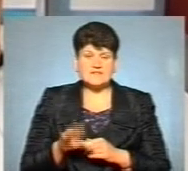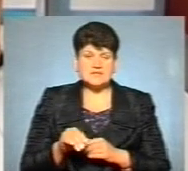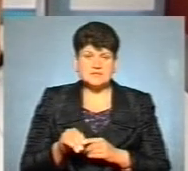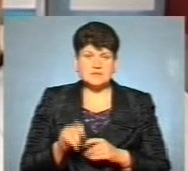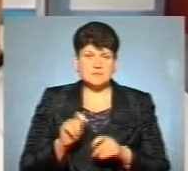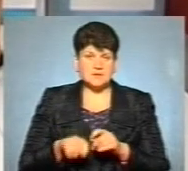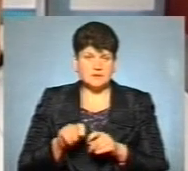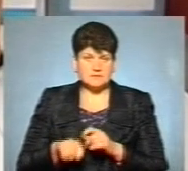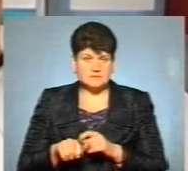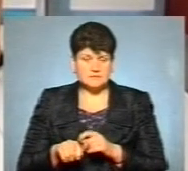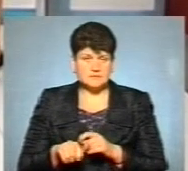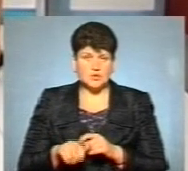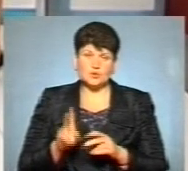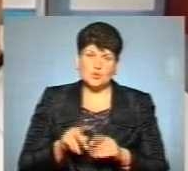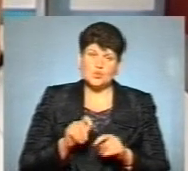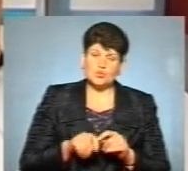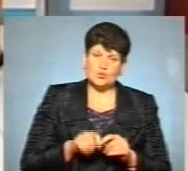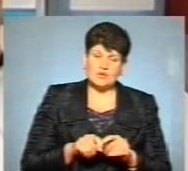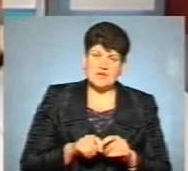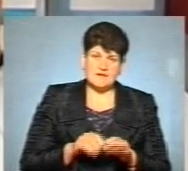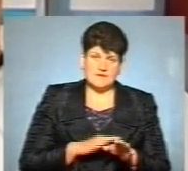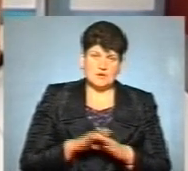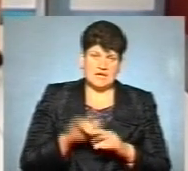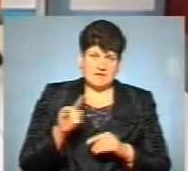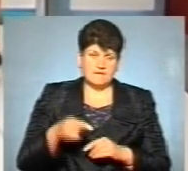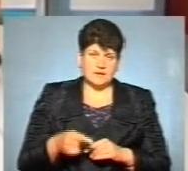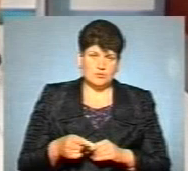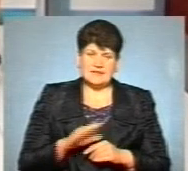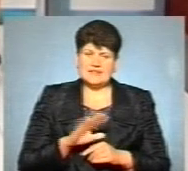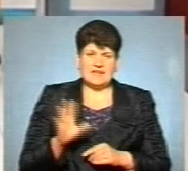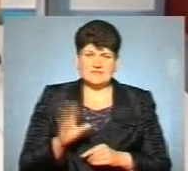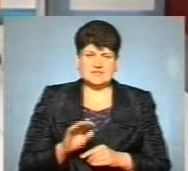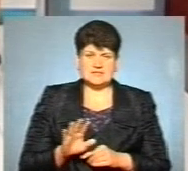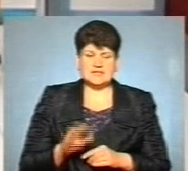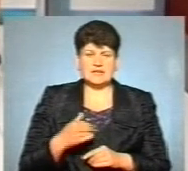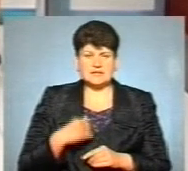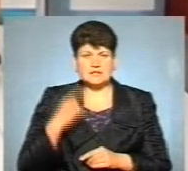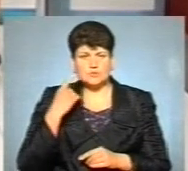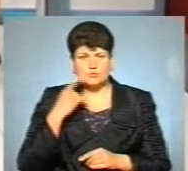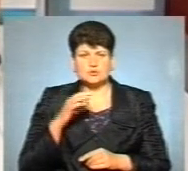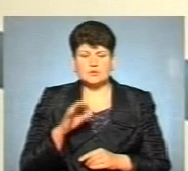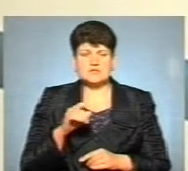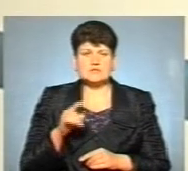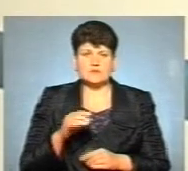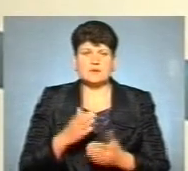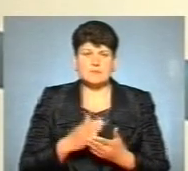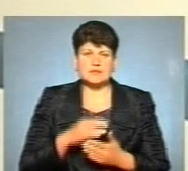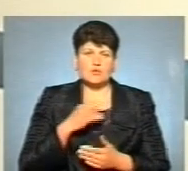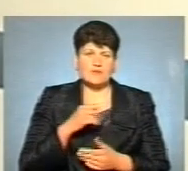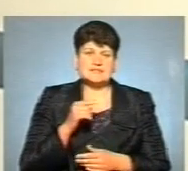ці вимоги? Тобто, хтось контролює їх дотримання взагалі чи ні? Не всі. Я так думаю, що Ольга Зіновна мала на увазі